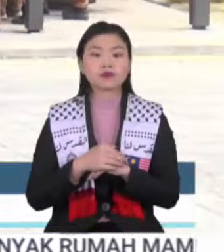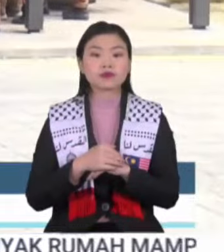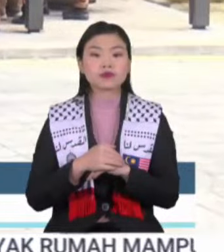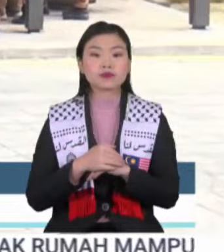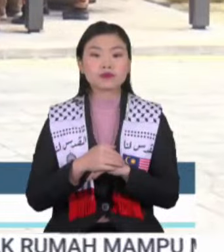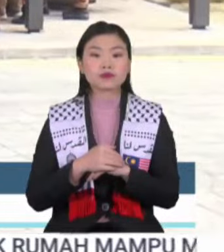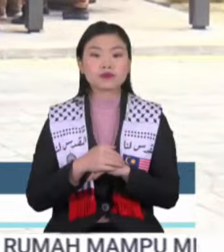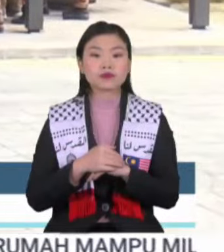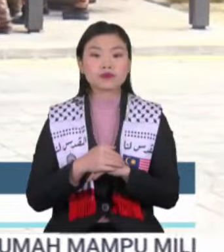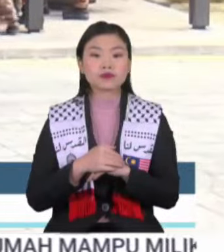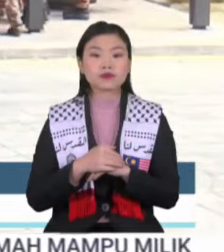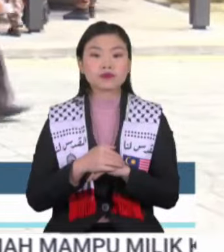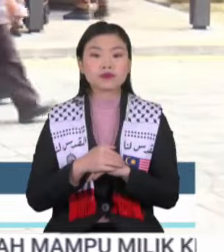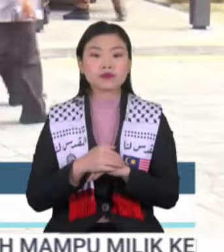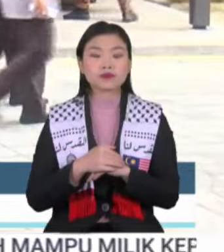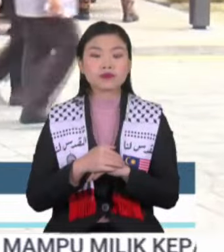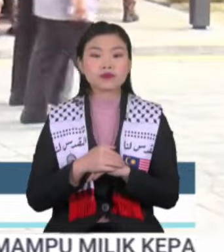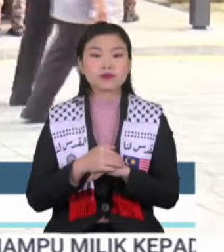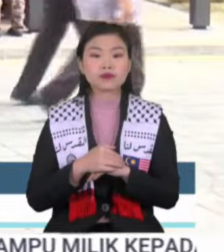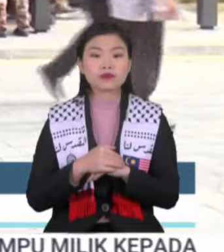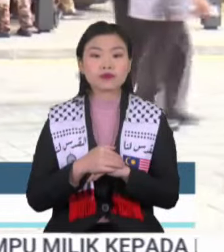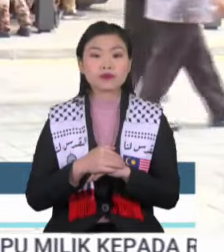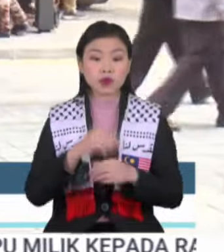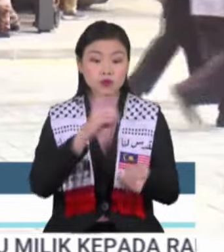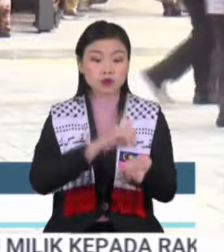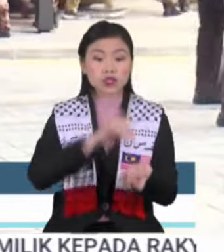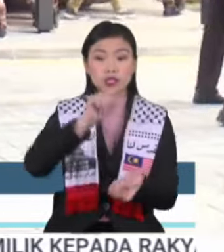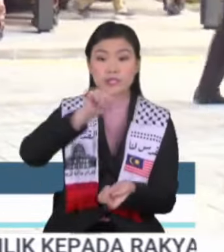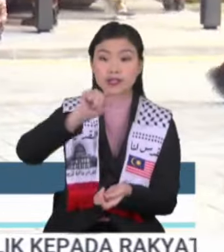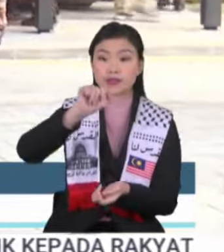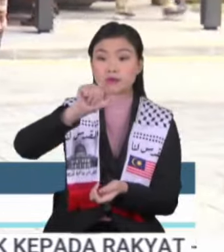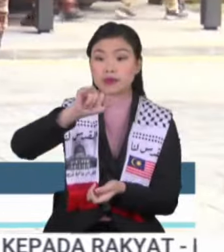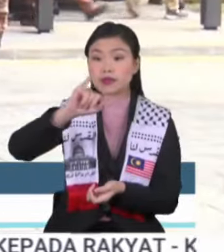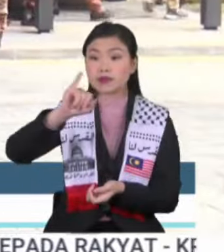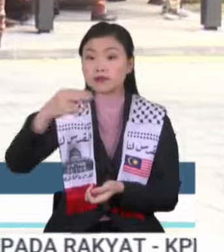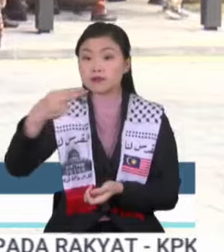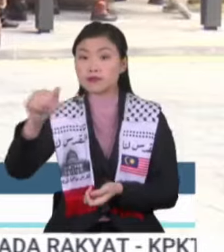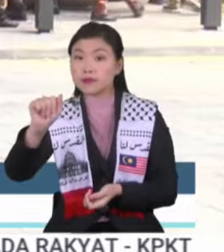setempat di Jalan Masjid India ini. Dan Dr. Zaliha Mustafa juga